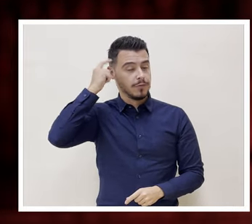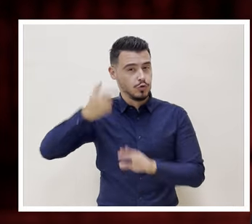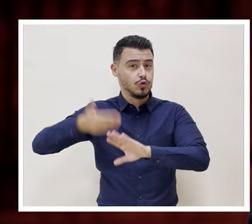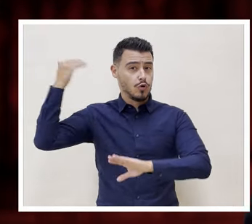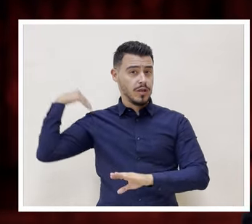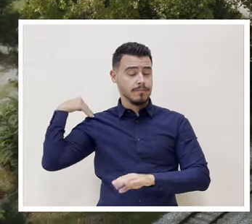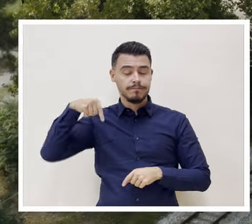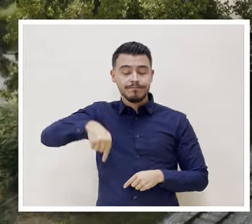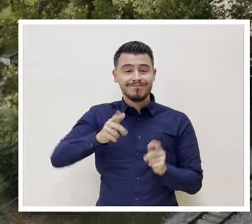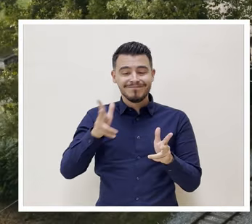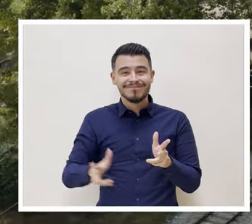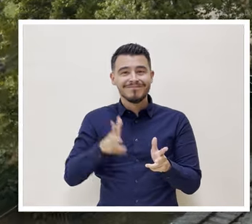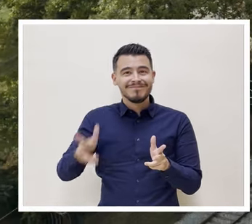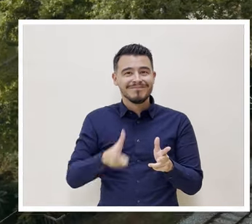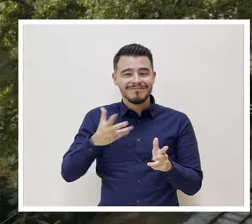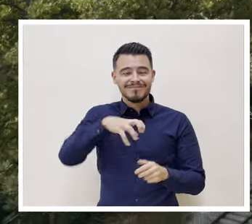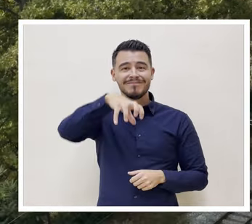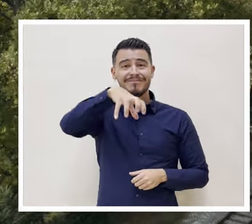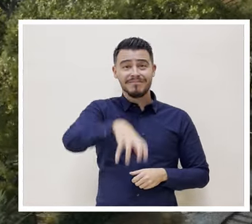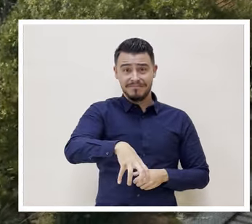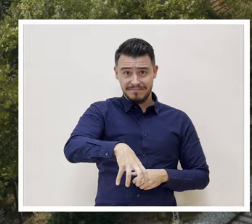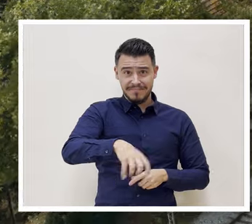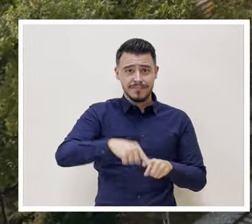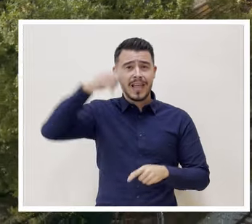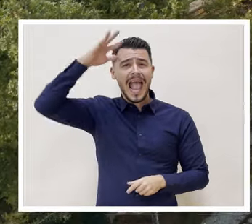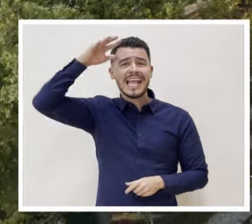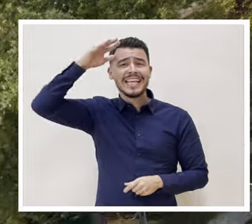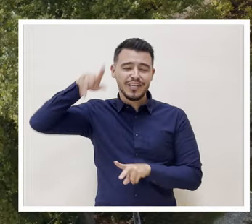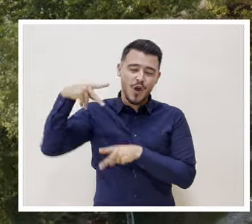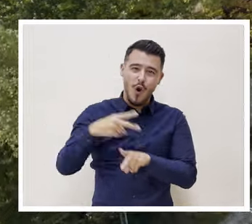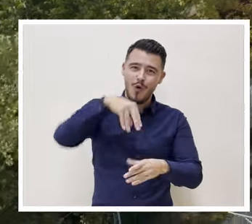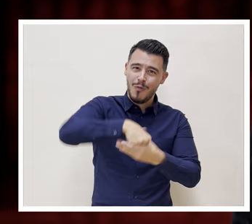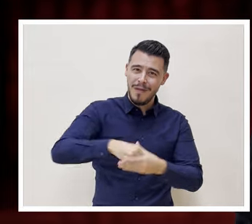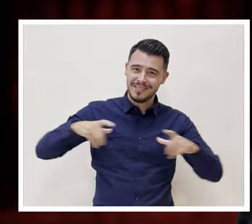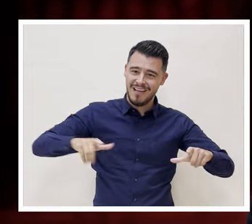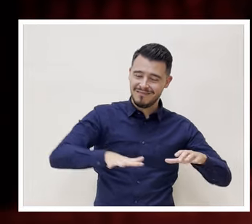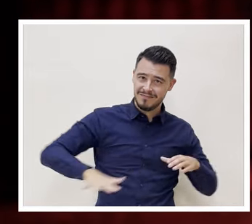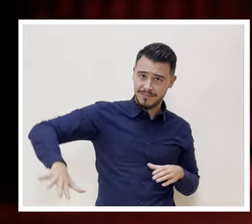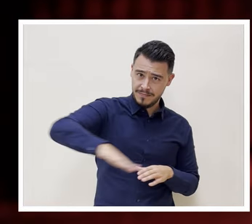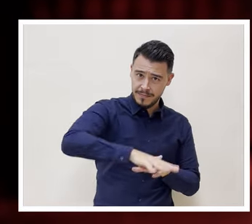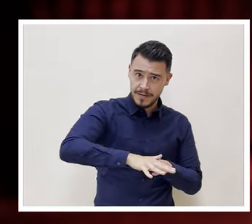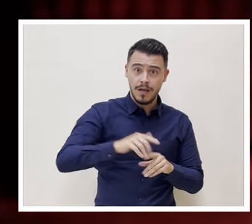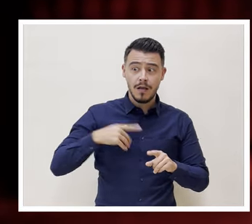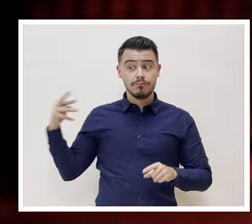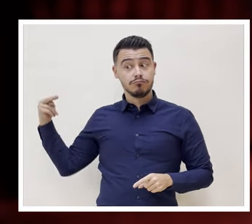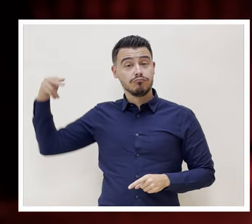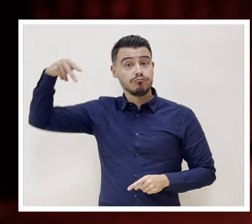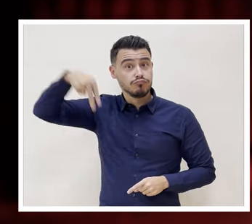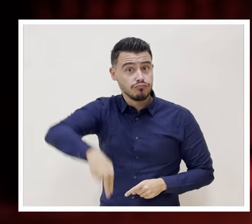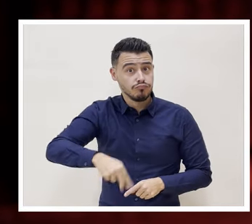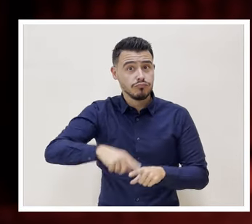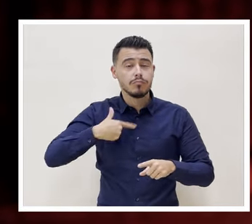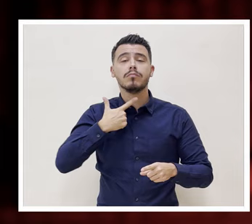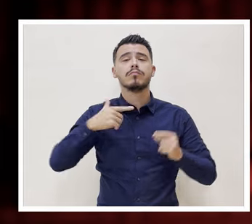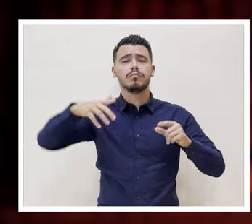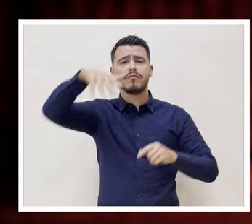σταθμό του Λιμπάνοβου, του σημερινού Αιγινίου, σε μια λαμπρή τελετή, στην οποία μάλιστα είχε παραστεί και